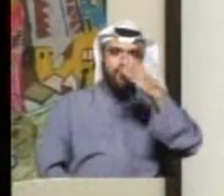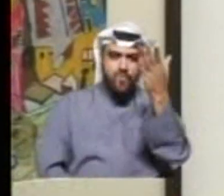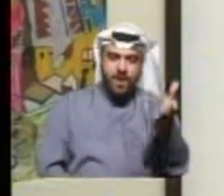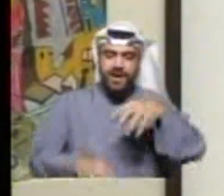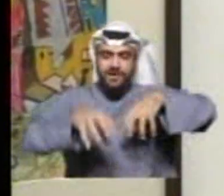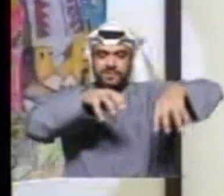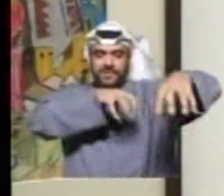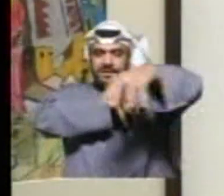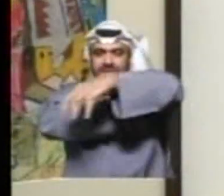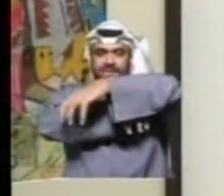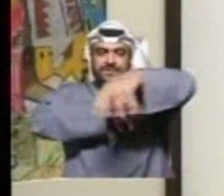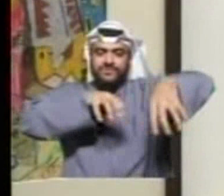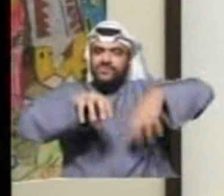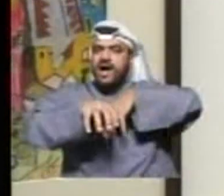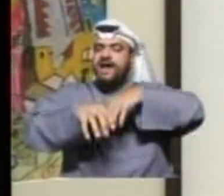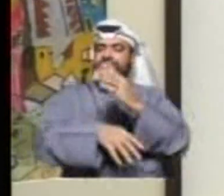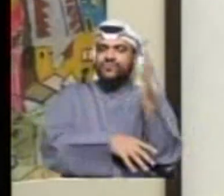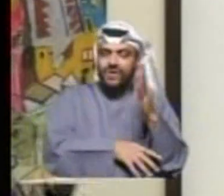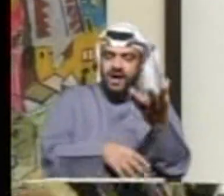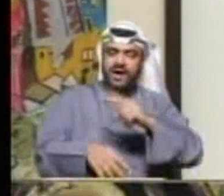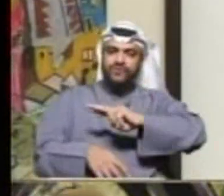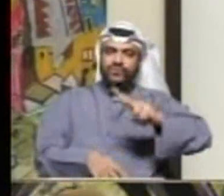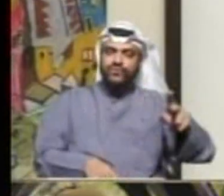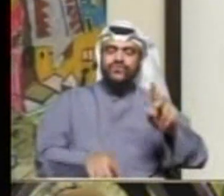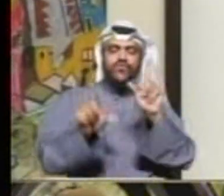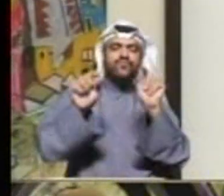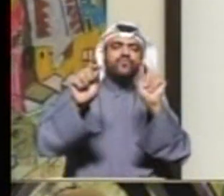ما يمثل أو يميز مجتمع هذه القرية